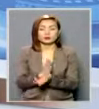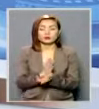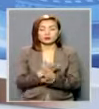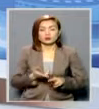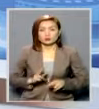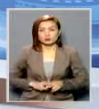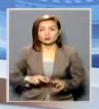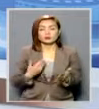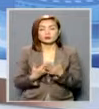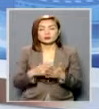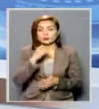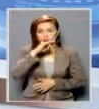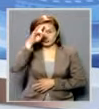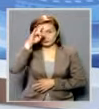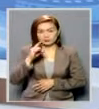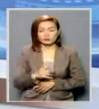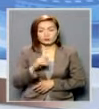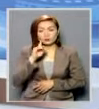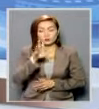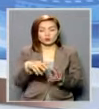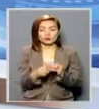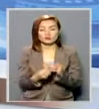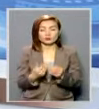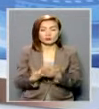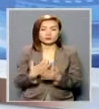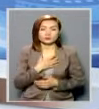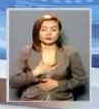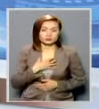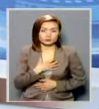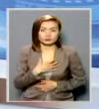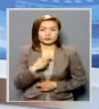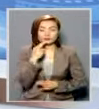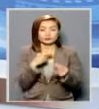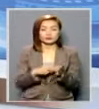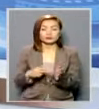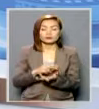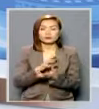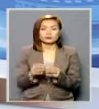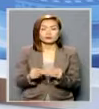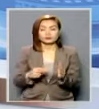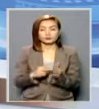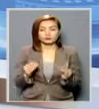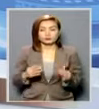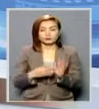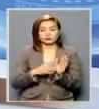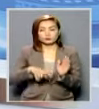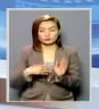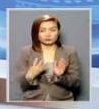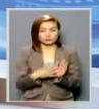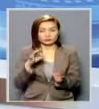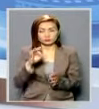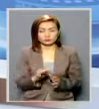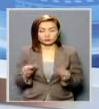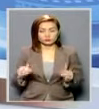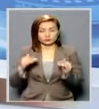бермей кетеді. Мәселен, Қазақстанда жыл басынан бері әлеуметтік маңызы бар азық-түлік тауарларының бағасы